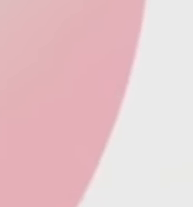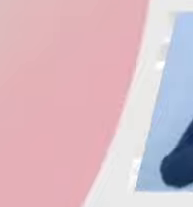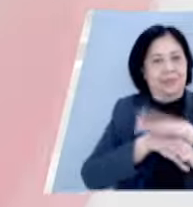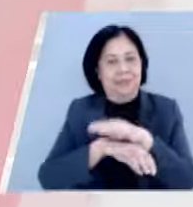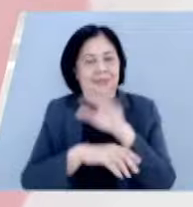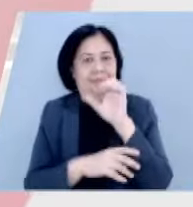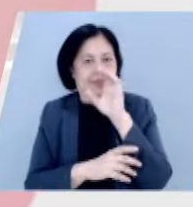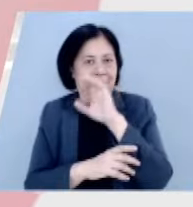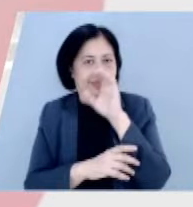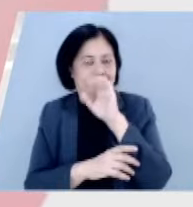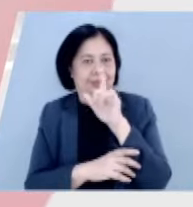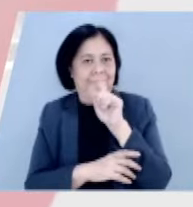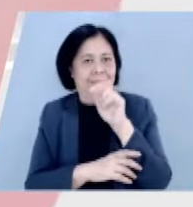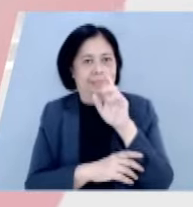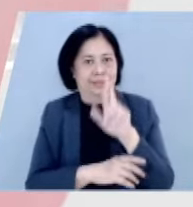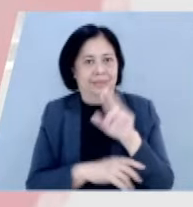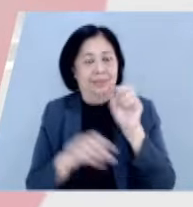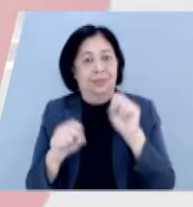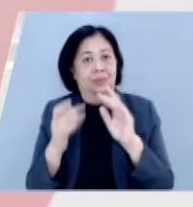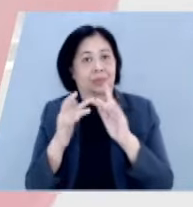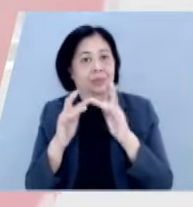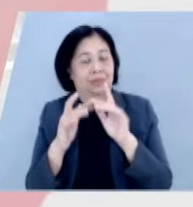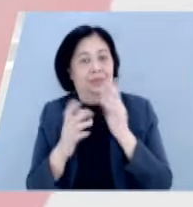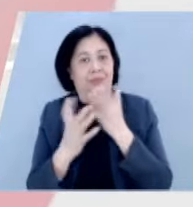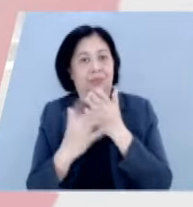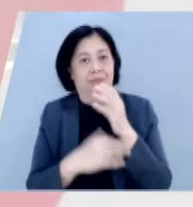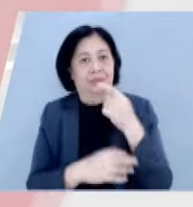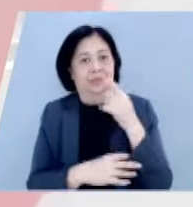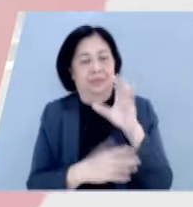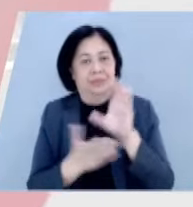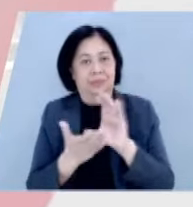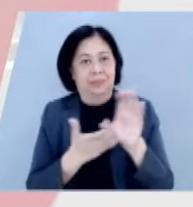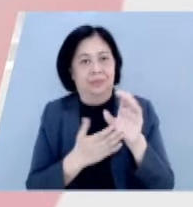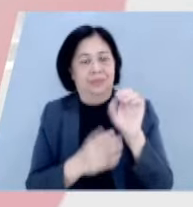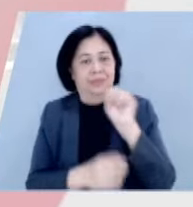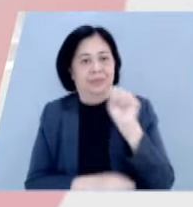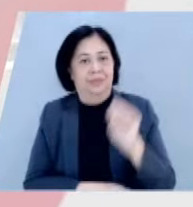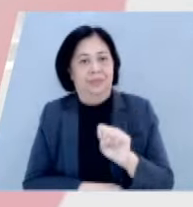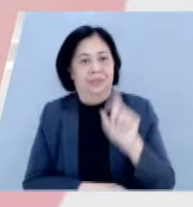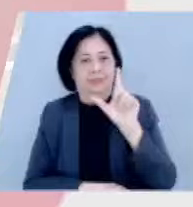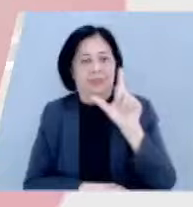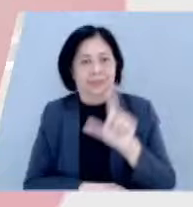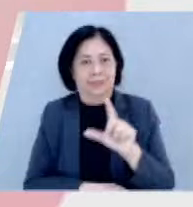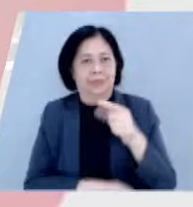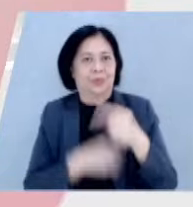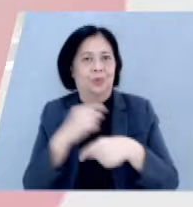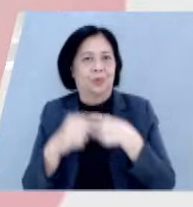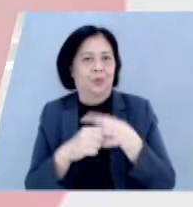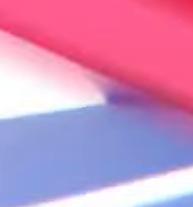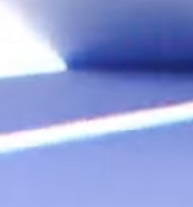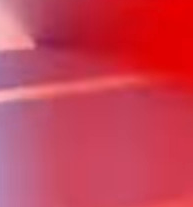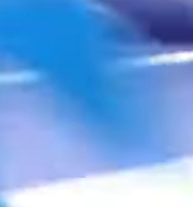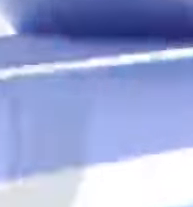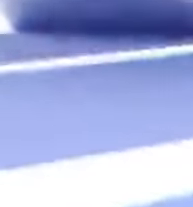Luwalhier. Pwede rin online via GCash, Shopee, Lazada at Globe Rewards.